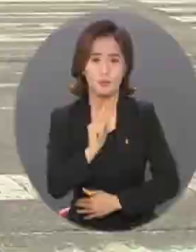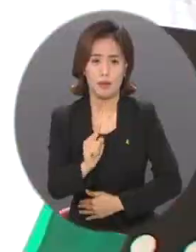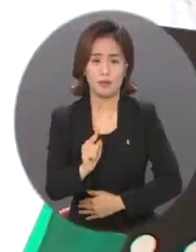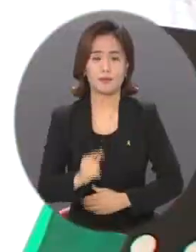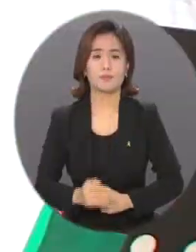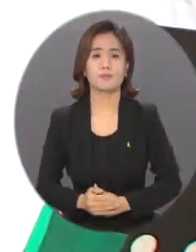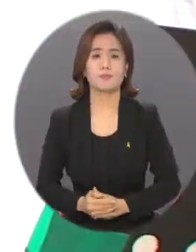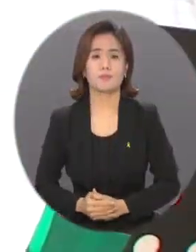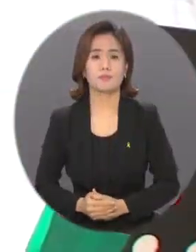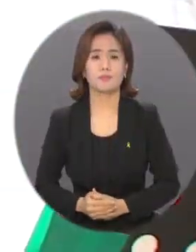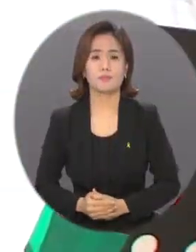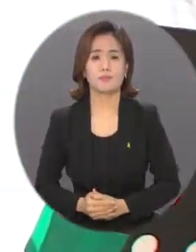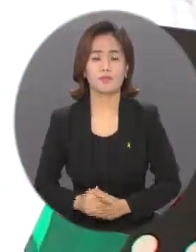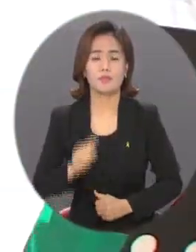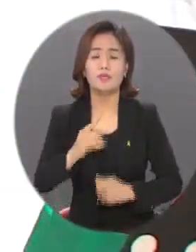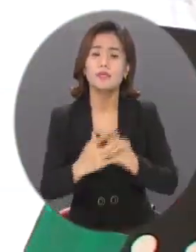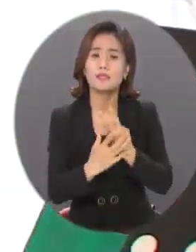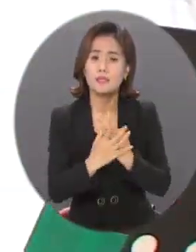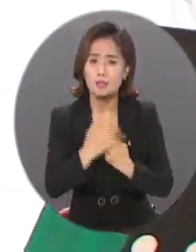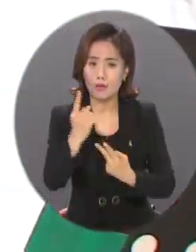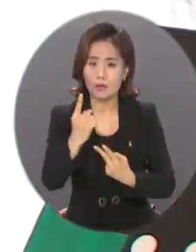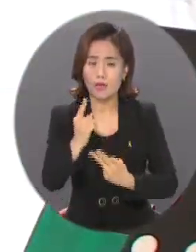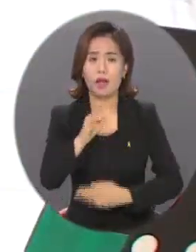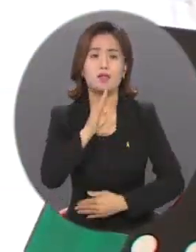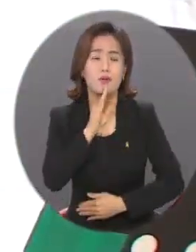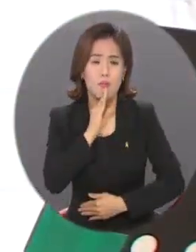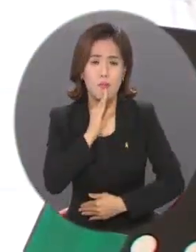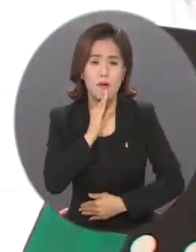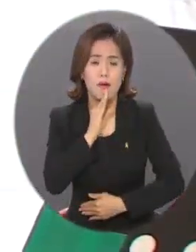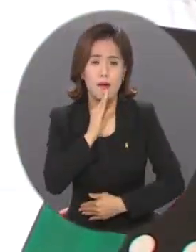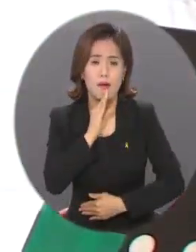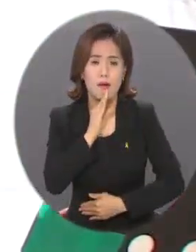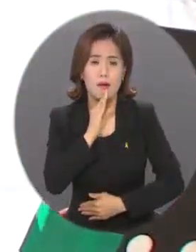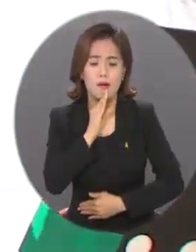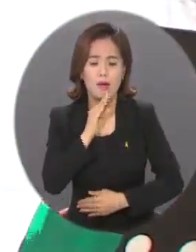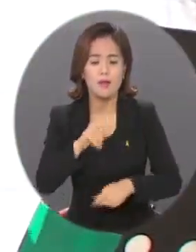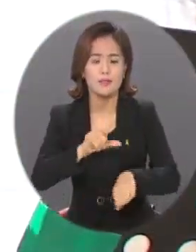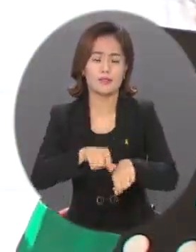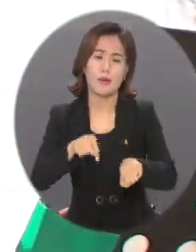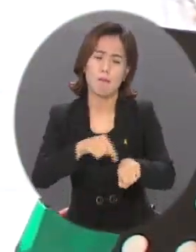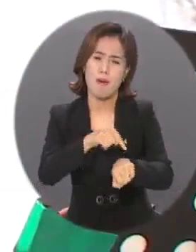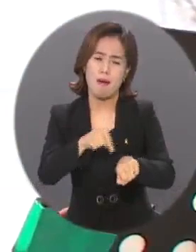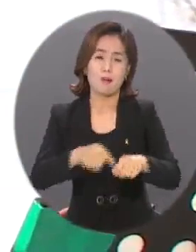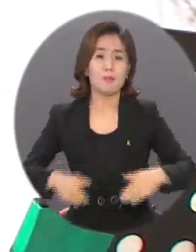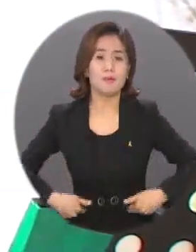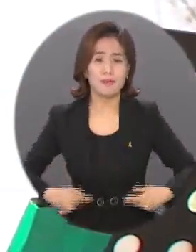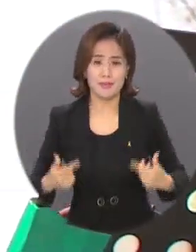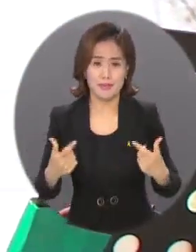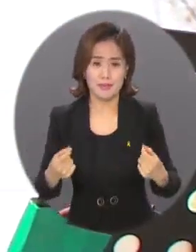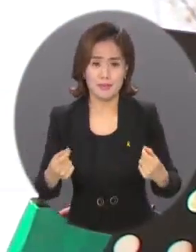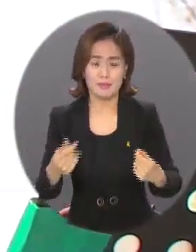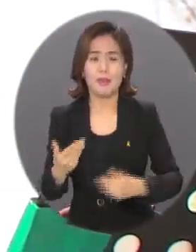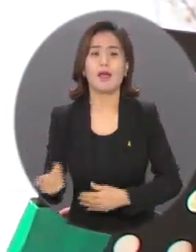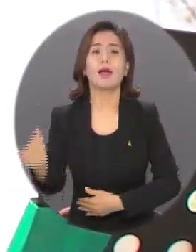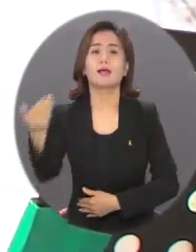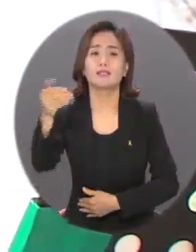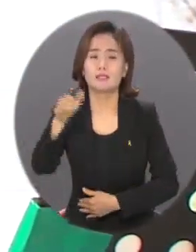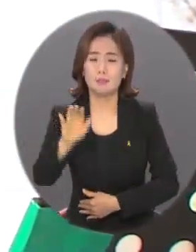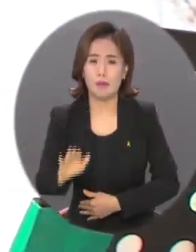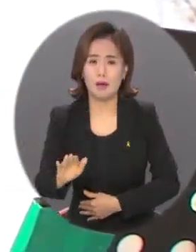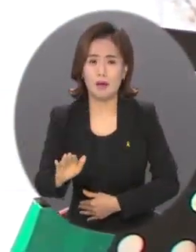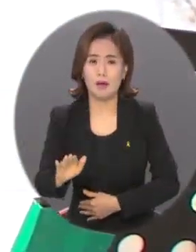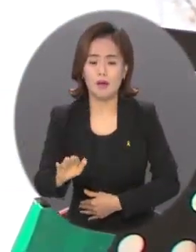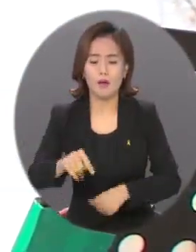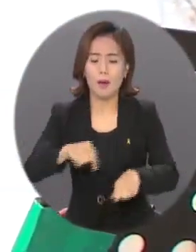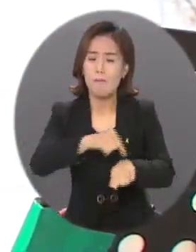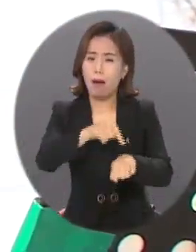강조했습니다. 이 단일화 참으로 오래 걸렸습니다. 그렇지만